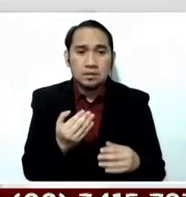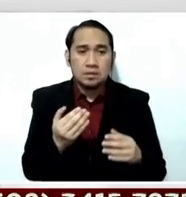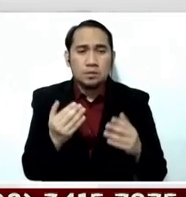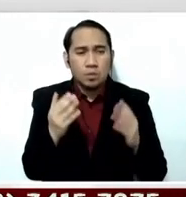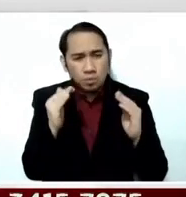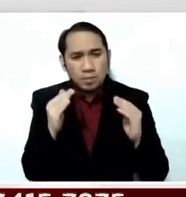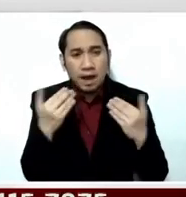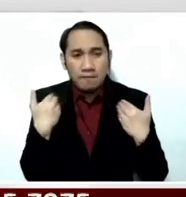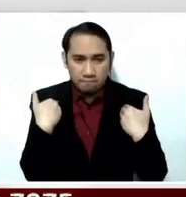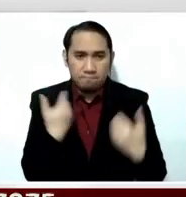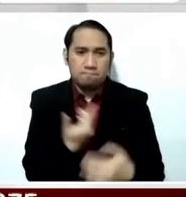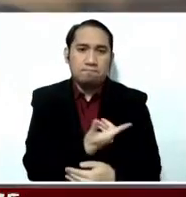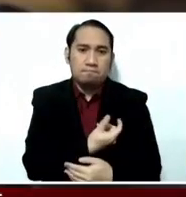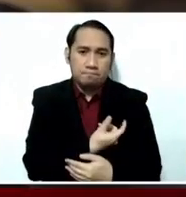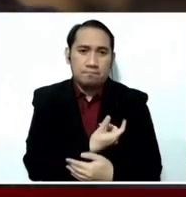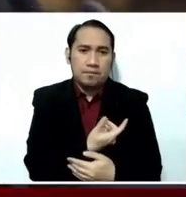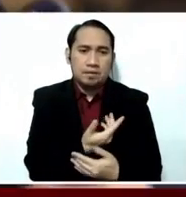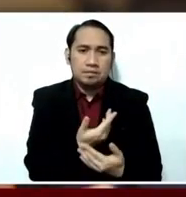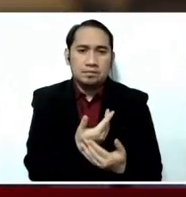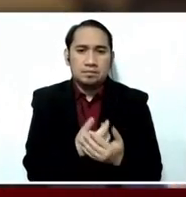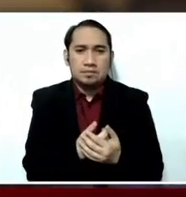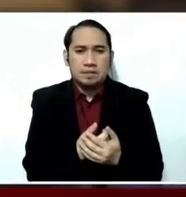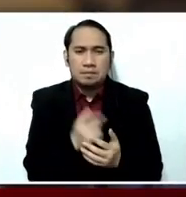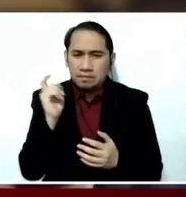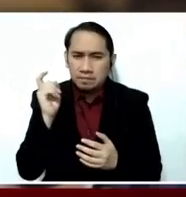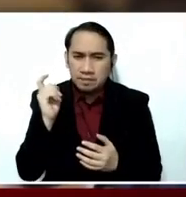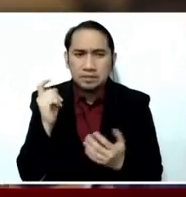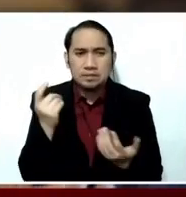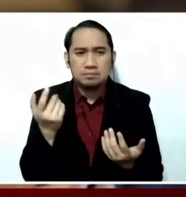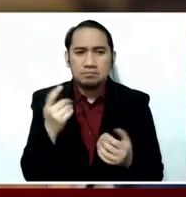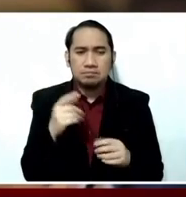vaccinated on time. Kasi pag hindi,